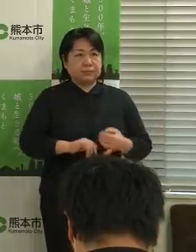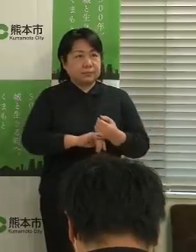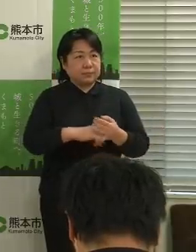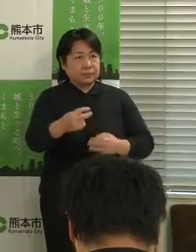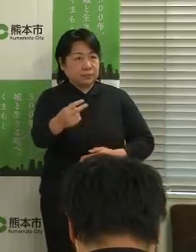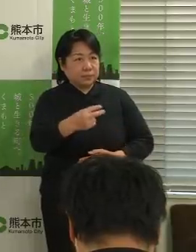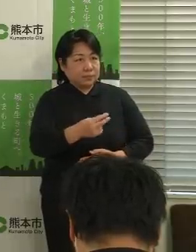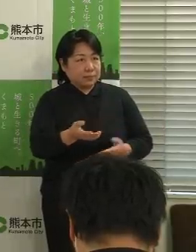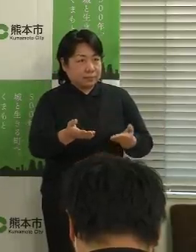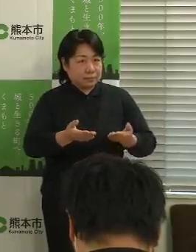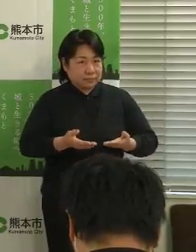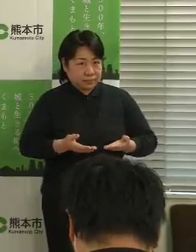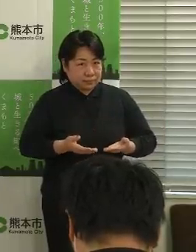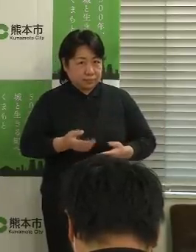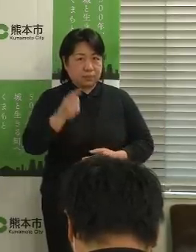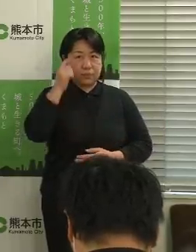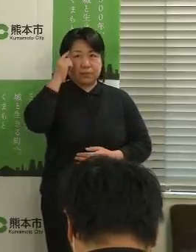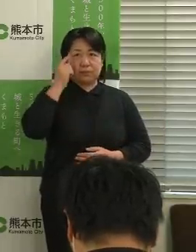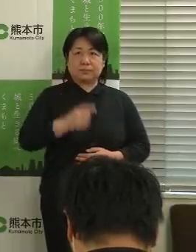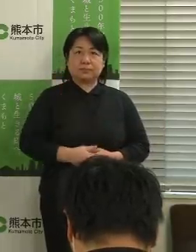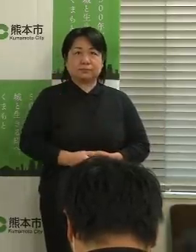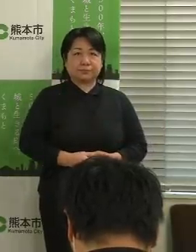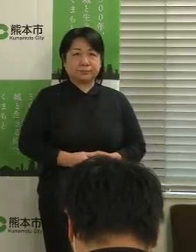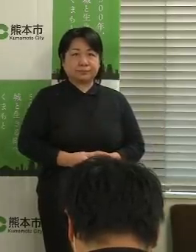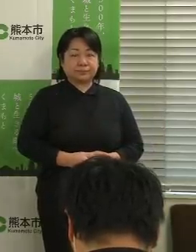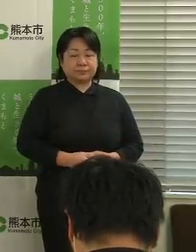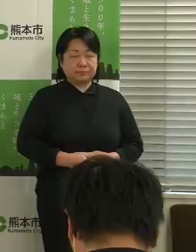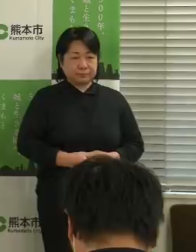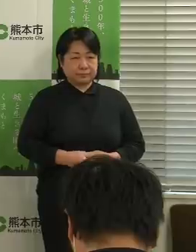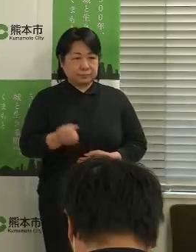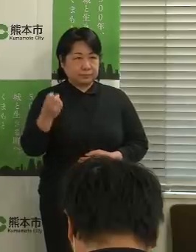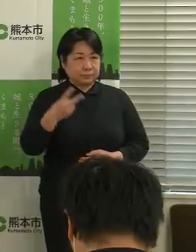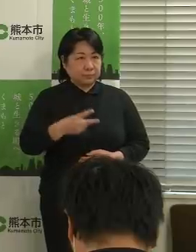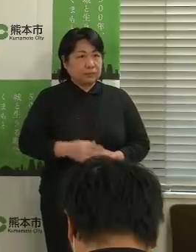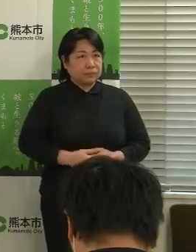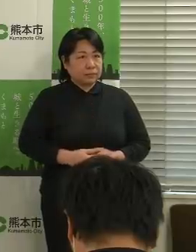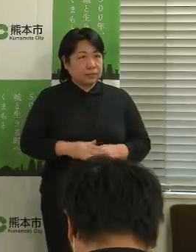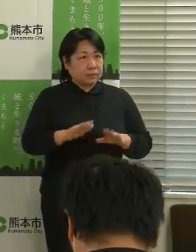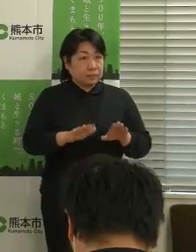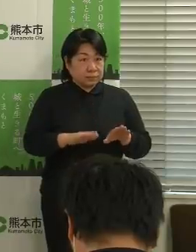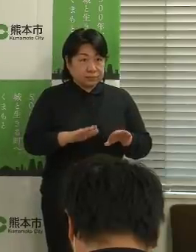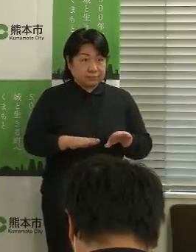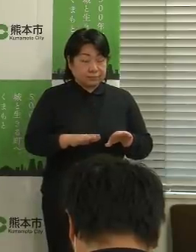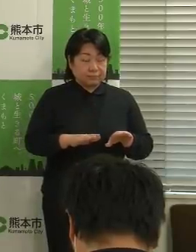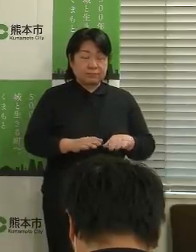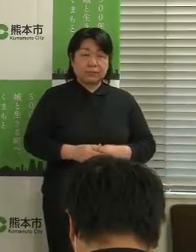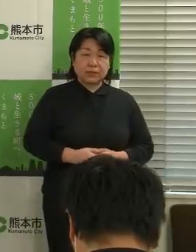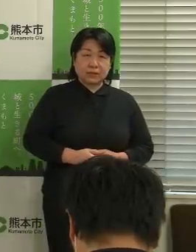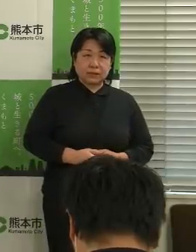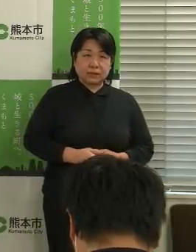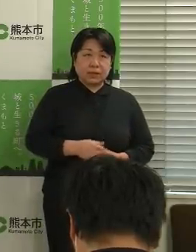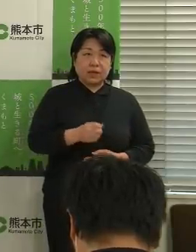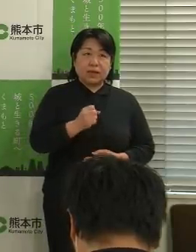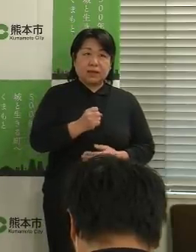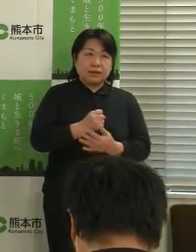覧いただければというふうに思います。また今回この会見に先立ちまして